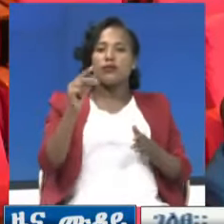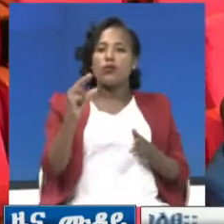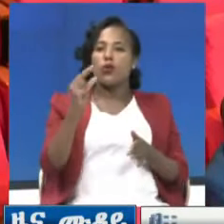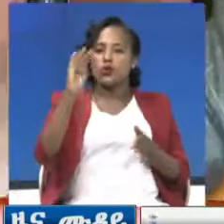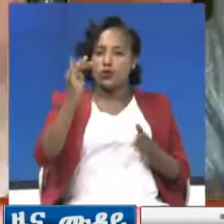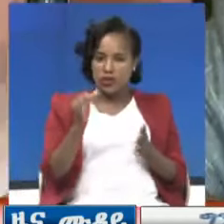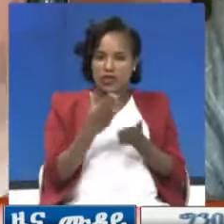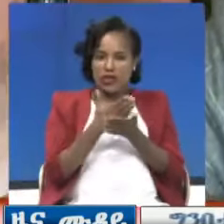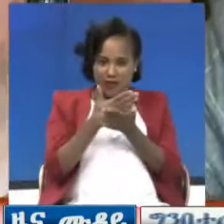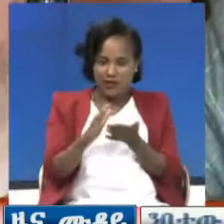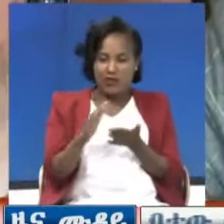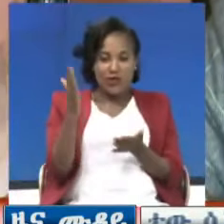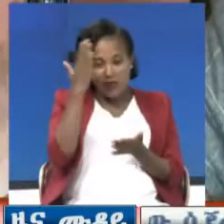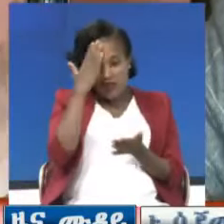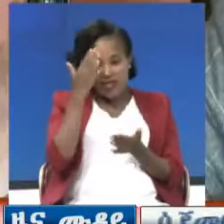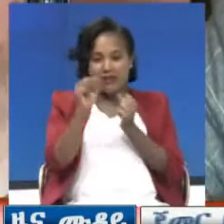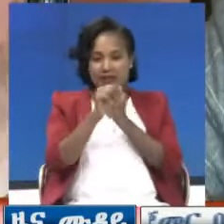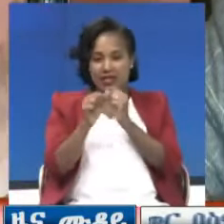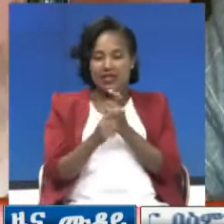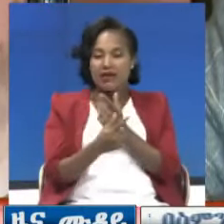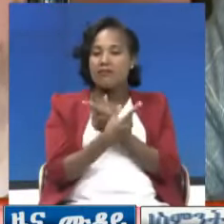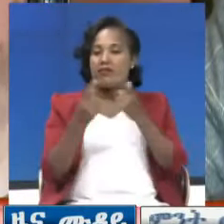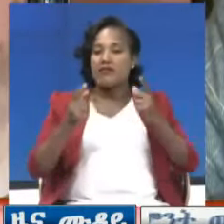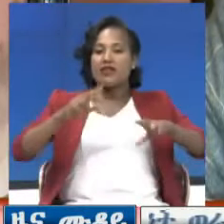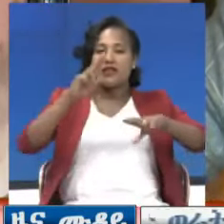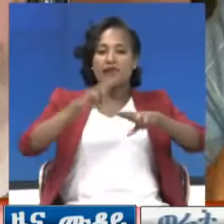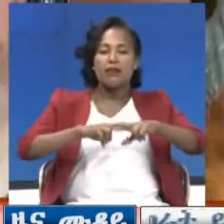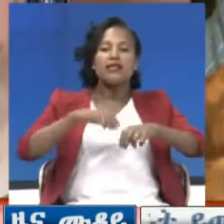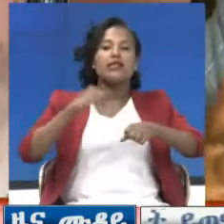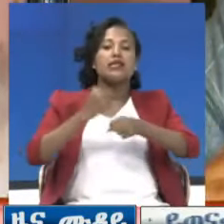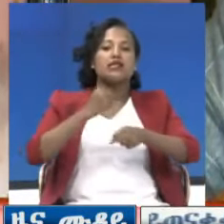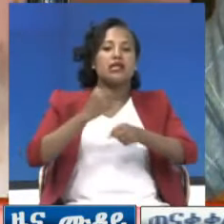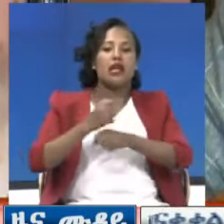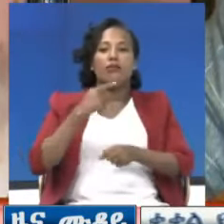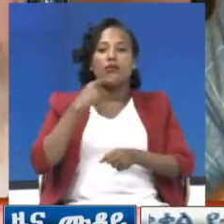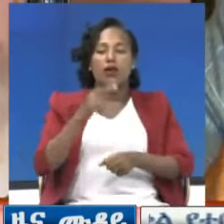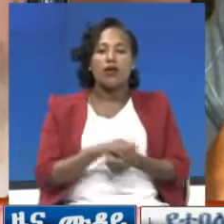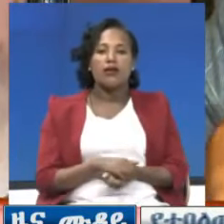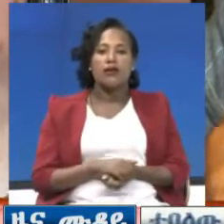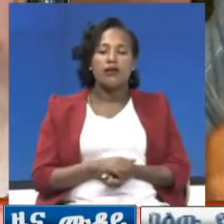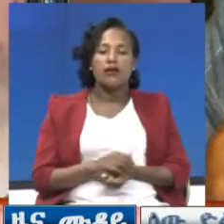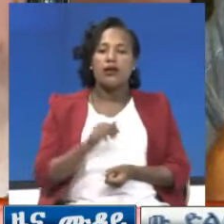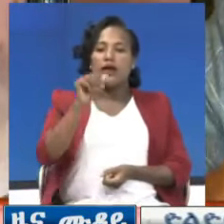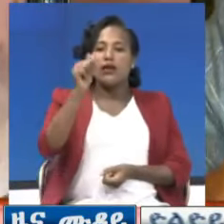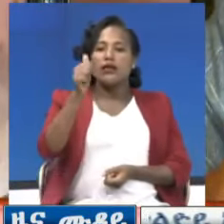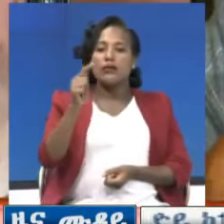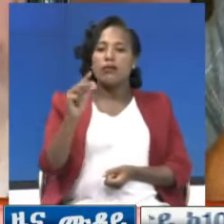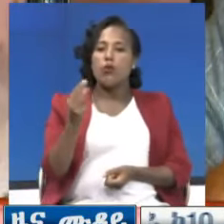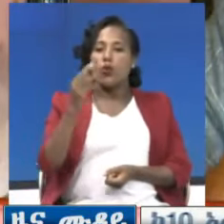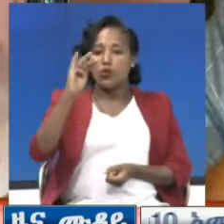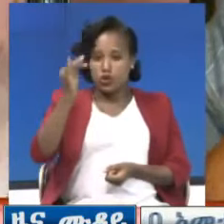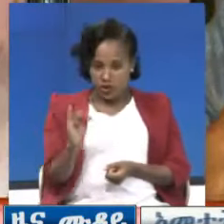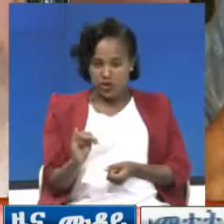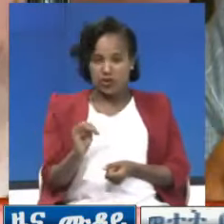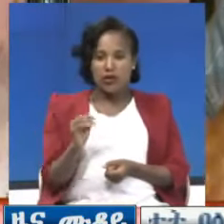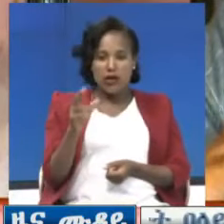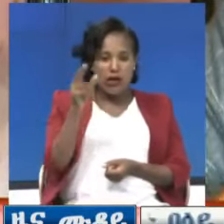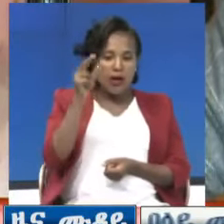ለማስወገድ በእውቀት ላይ የተመሰረተ መፍትሄ እንዲቀመጥ ይሰራል ነው ያሉት። በእንቦጭ ባህሪ በስሩም